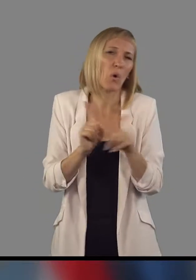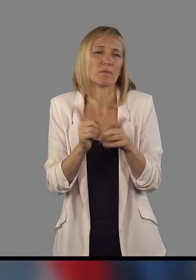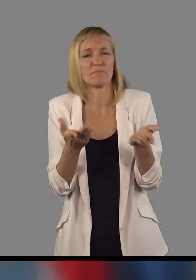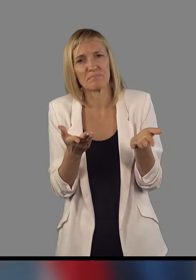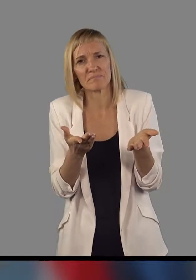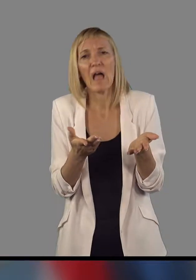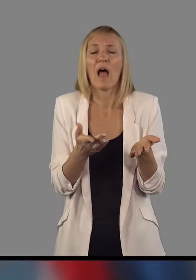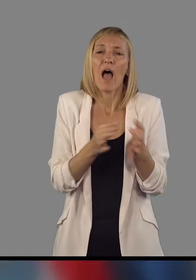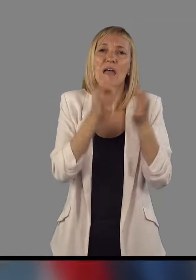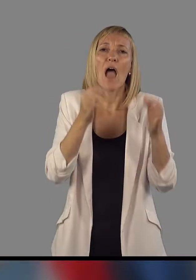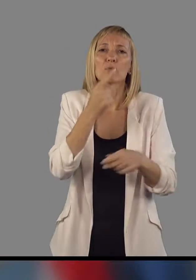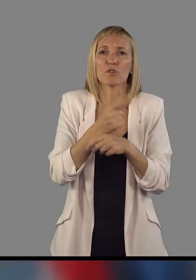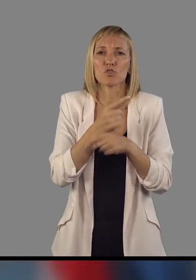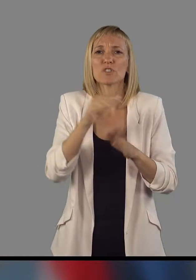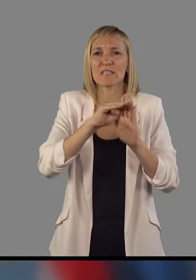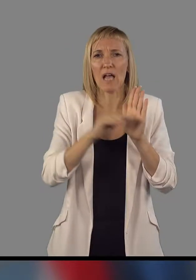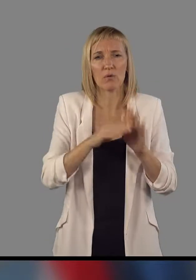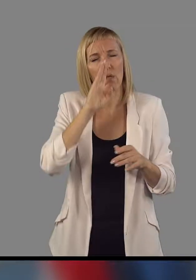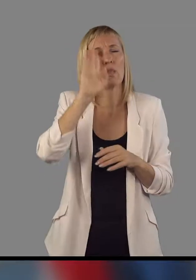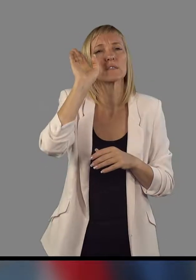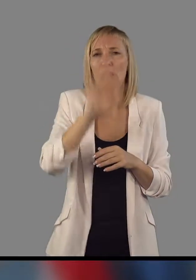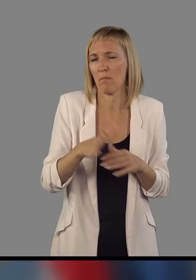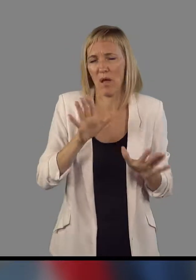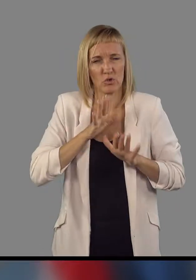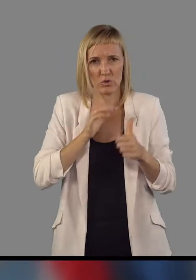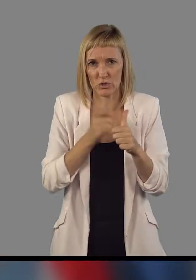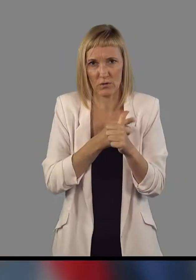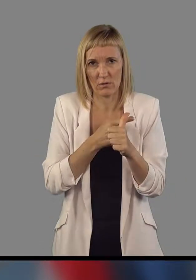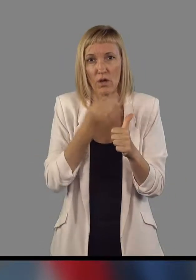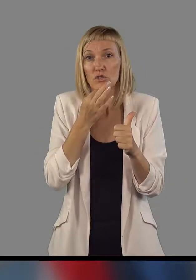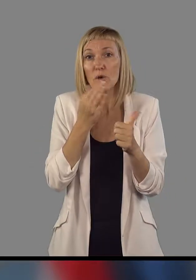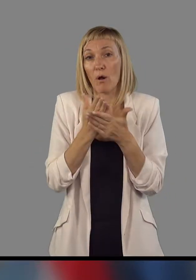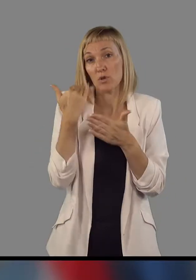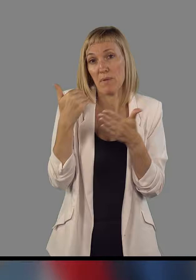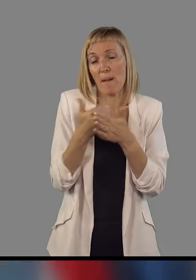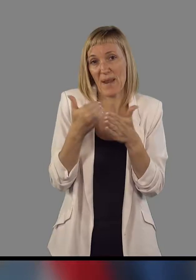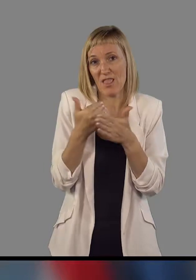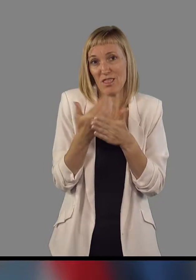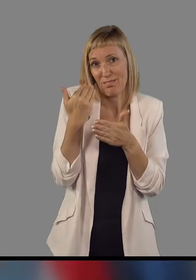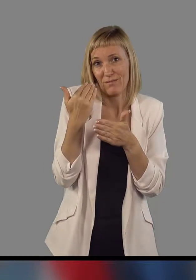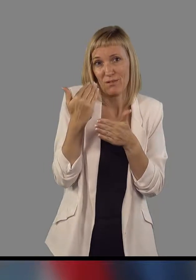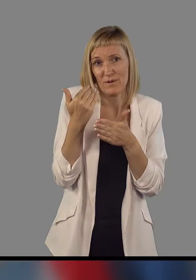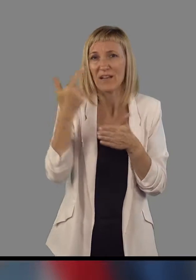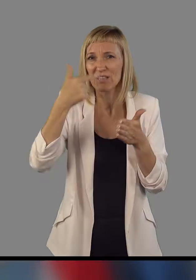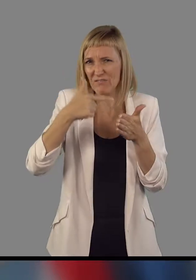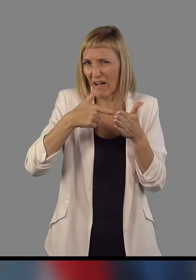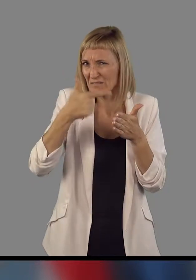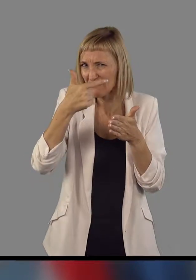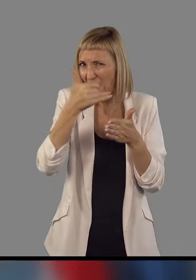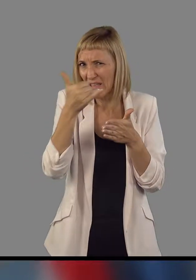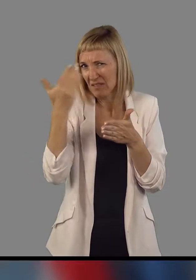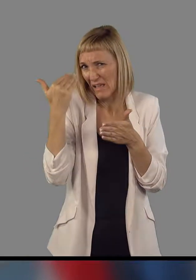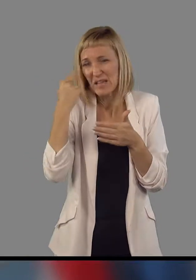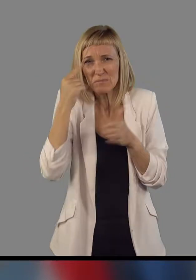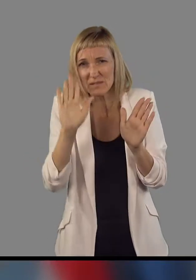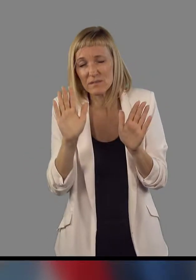je javnonaročniška zakonodaja pri nas obupno slaba, ne? Čeprav je bila prenovljena, veste, da leto,